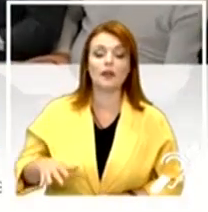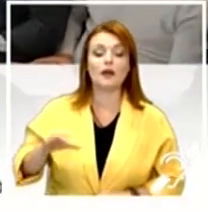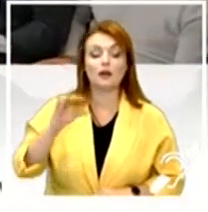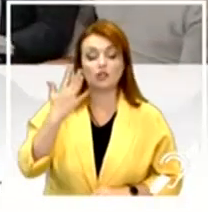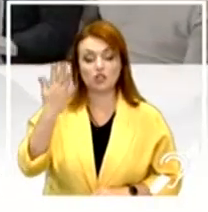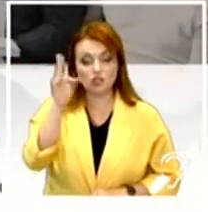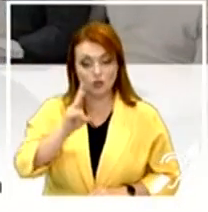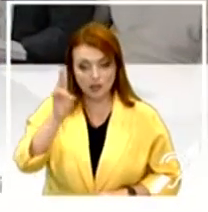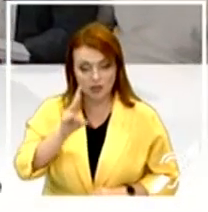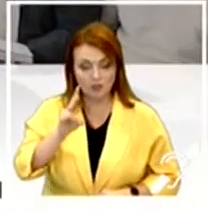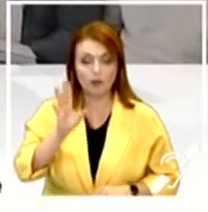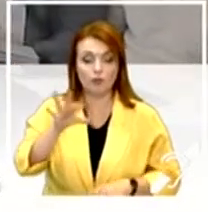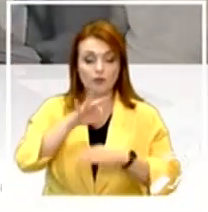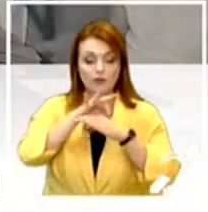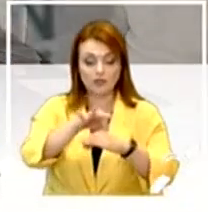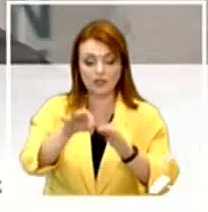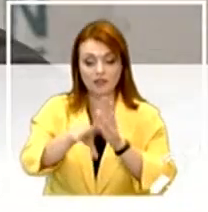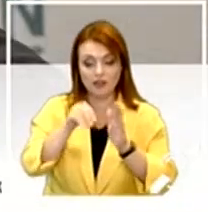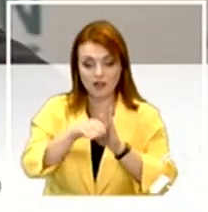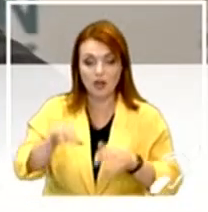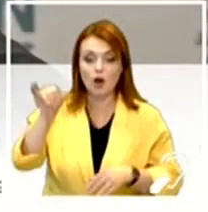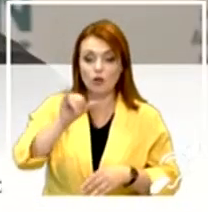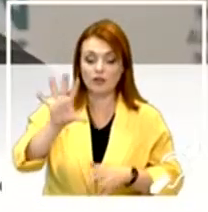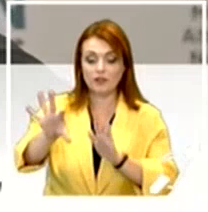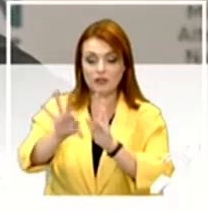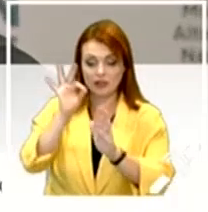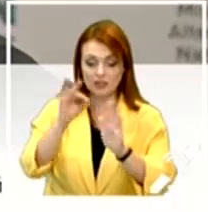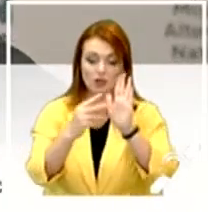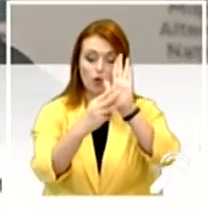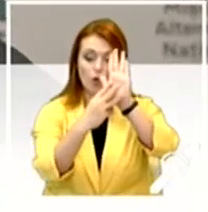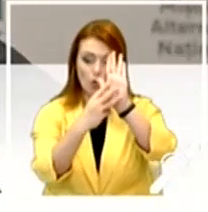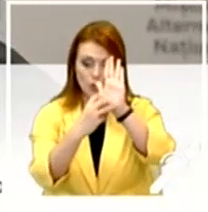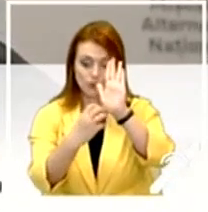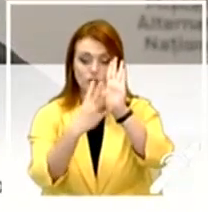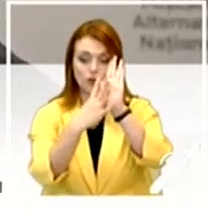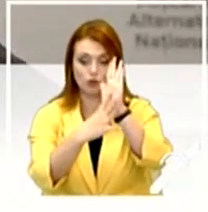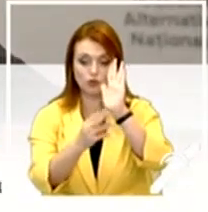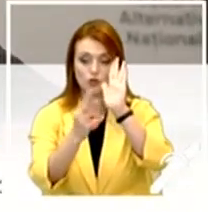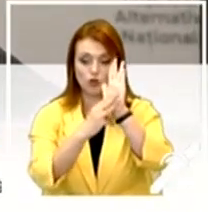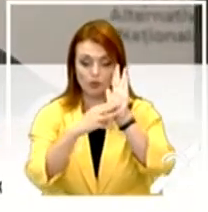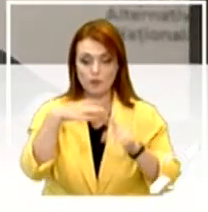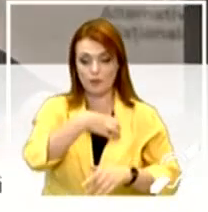alegeri locale generale, în urma cărora vor fi aleși 898 de primari.